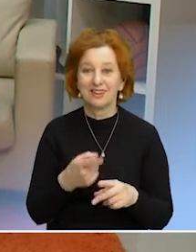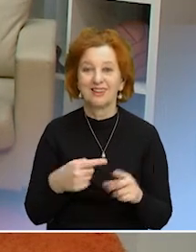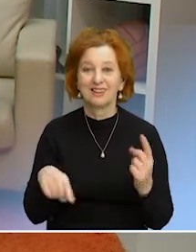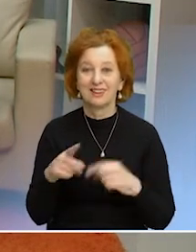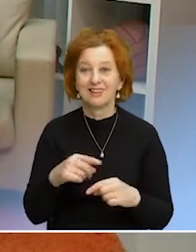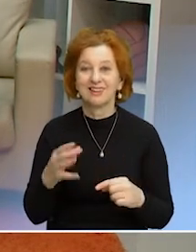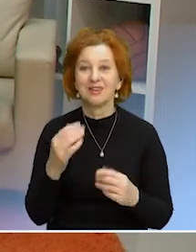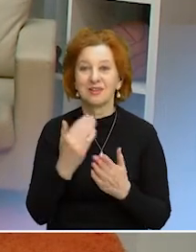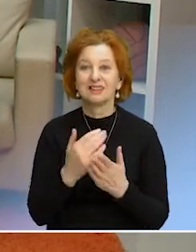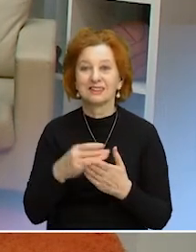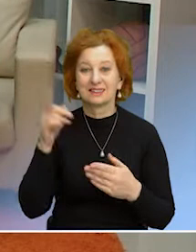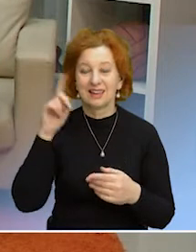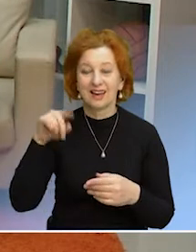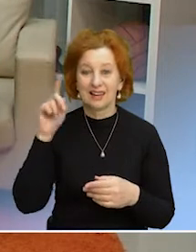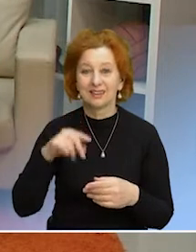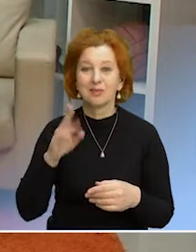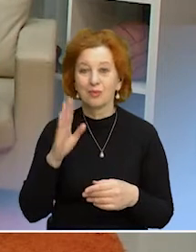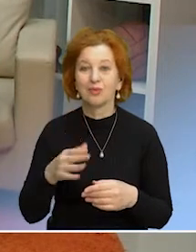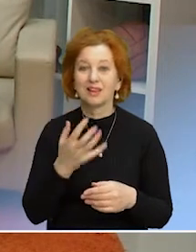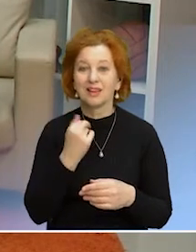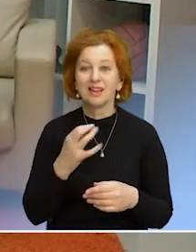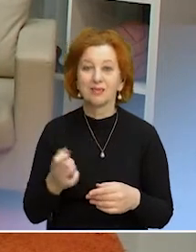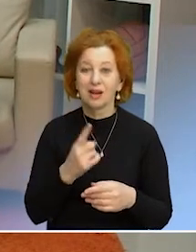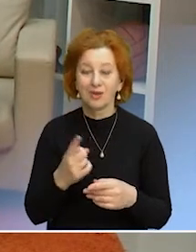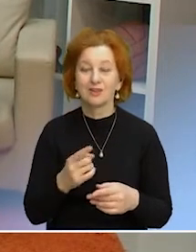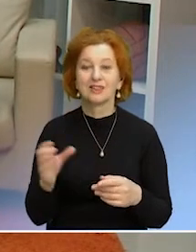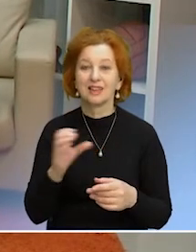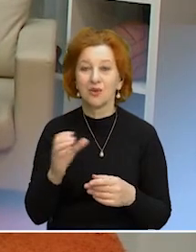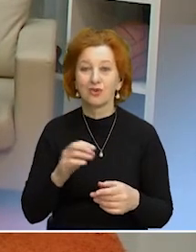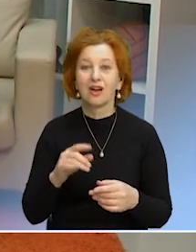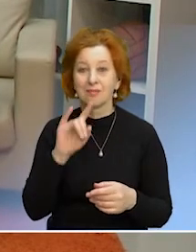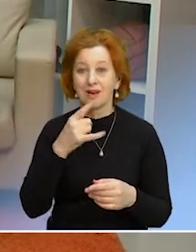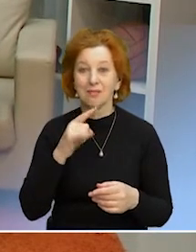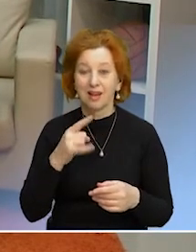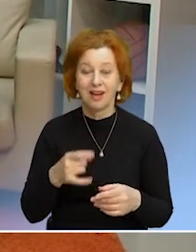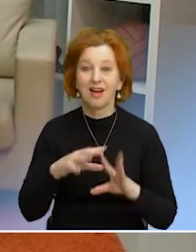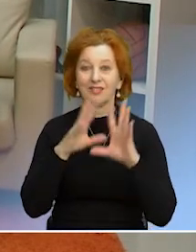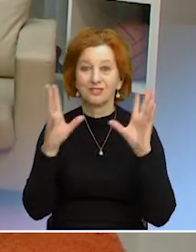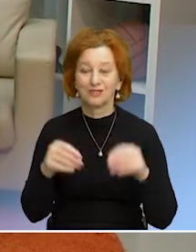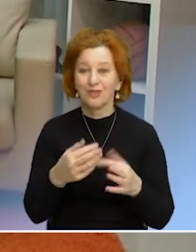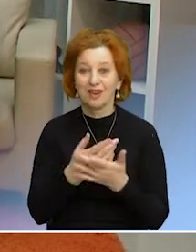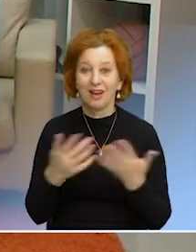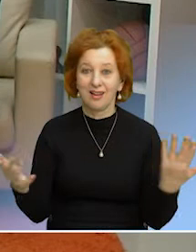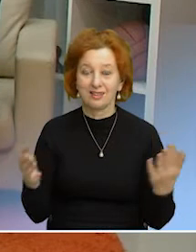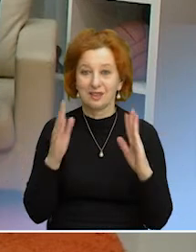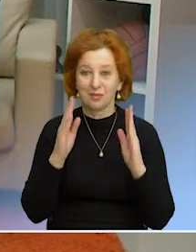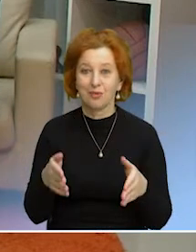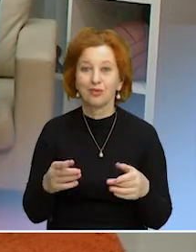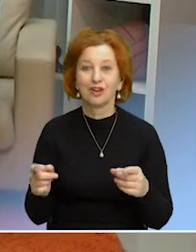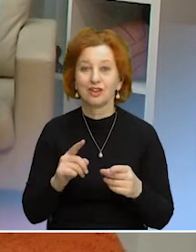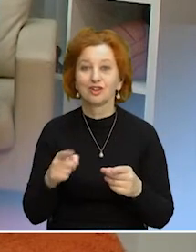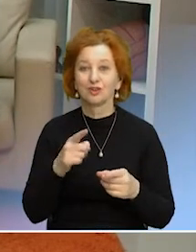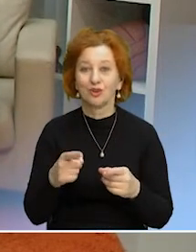закончен. Сказочные персонажи будут. Ну, вот. Все по классике. Будет Дед Мороз, Снегурочка, Баба-Яга и Кощей Бессмертный. Это четверо ведущих. Да. Я, конечно.